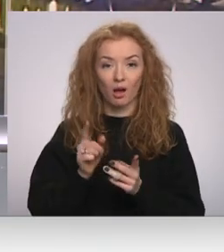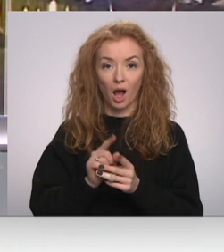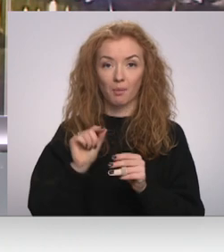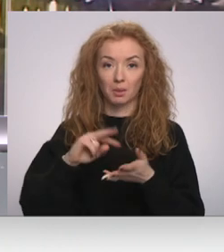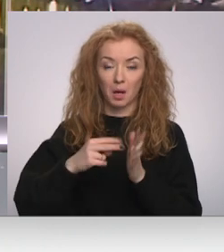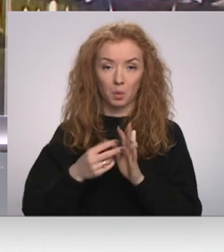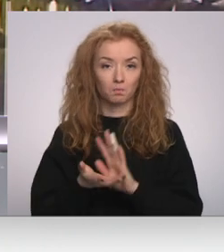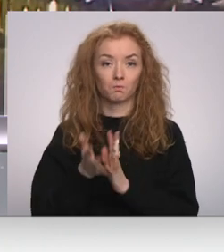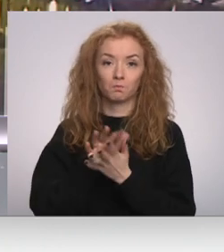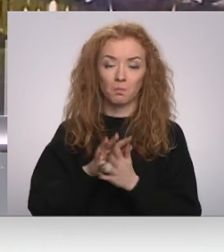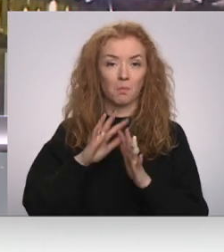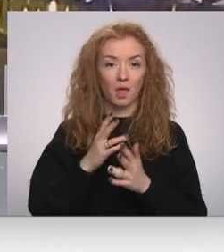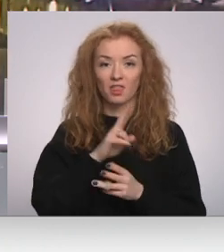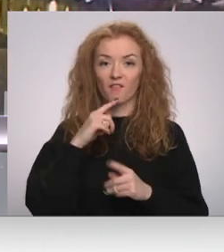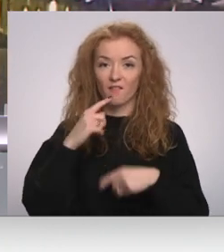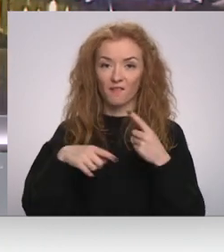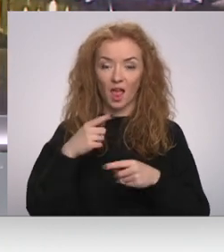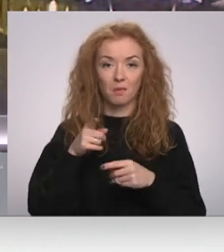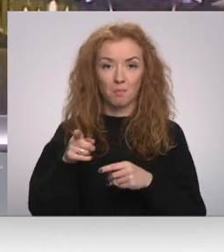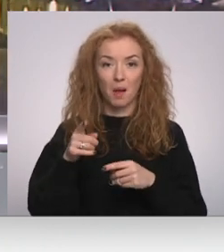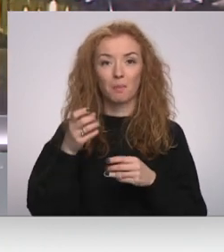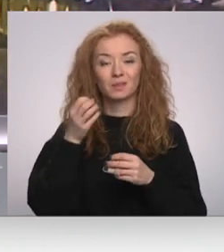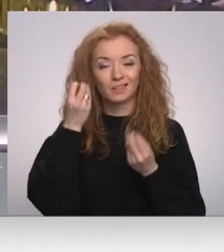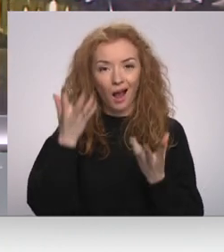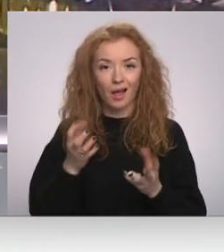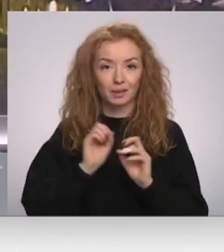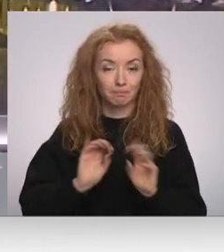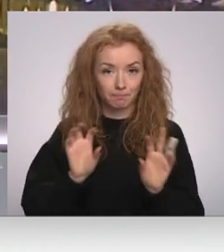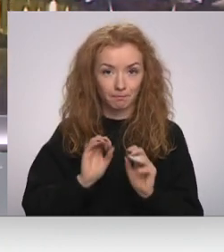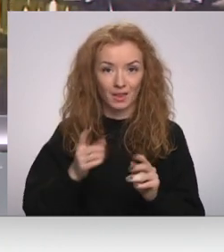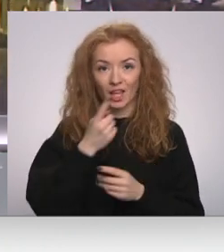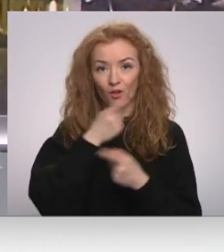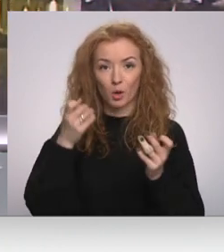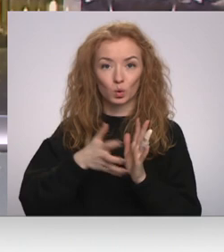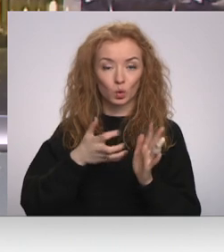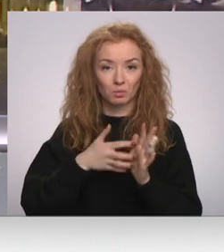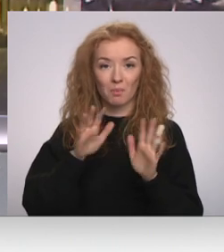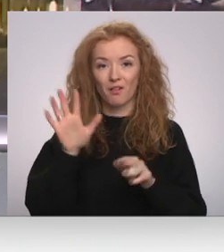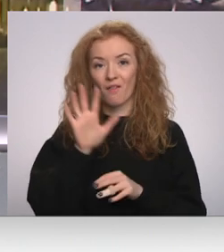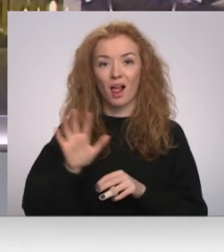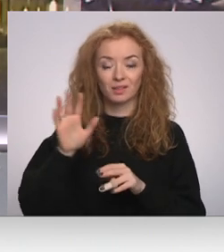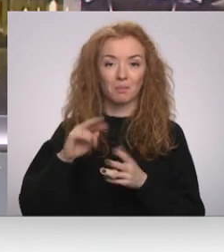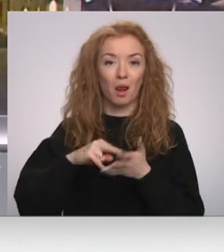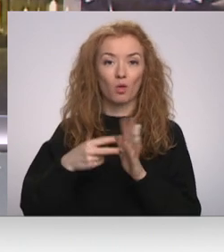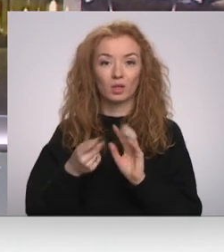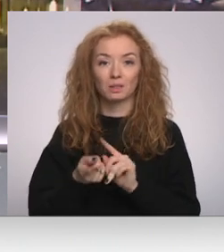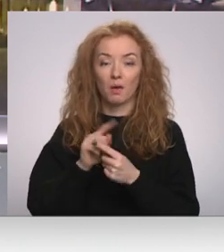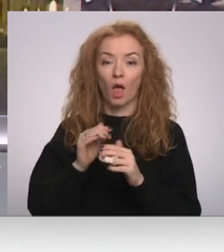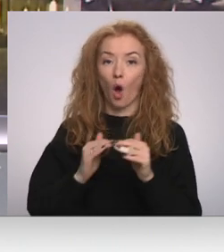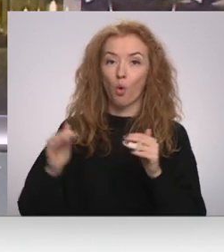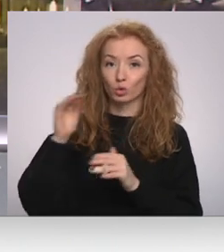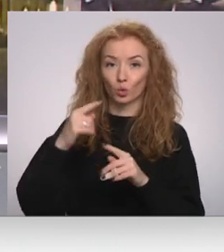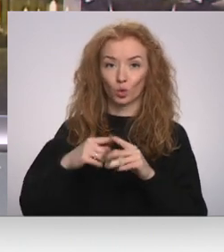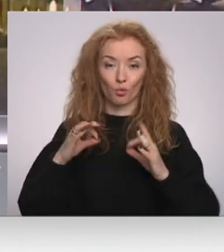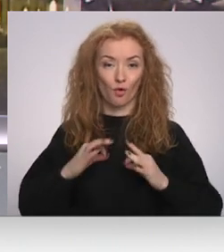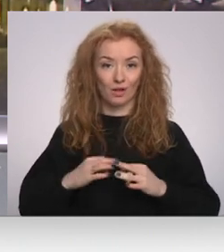reorganizāciju plāni, bet nevienmēr tie tiek pietiekami izskaidroti. Informācijas trūkuma dēļ par valstī iecerētajām izmaiņām augstākajā un